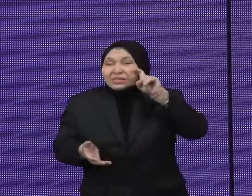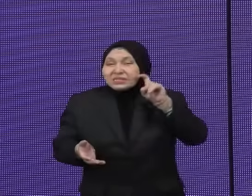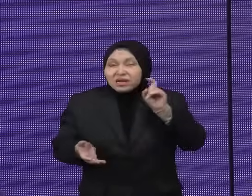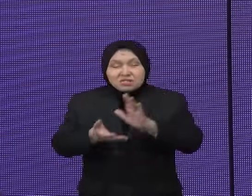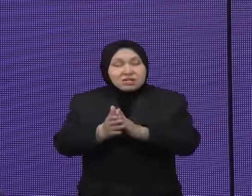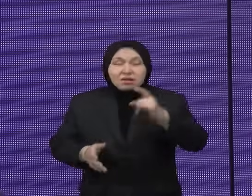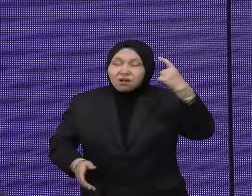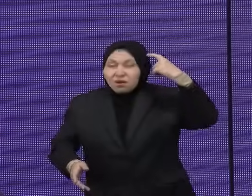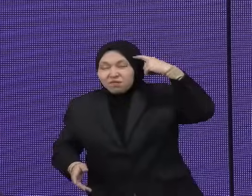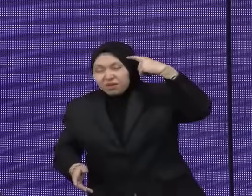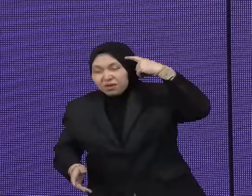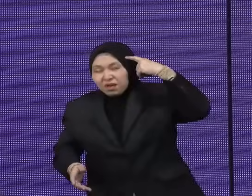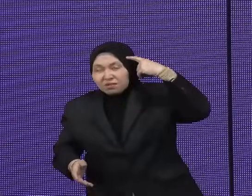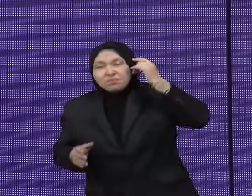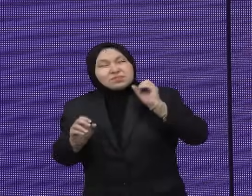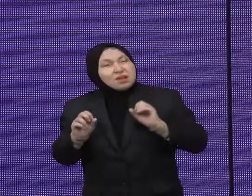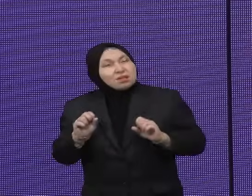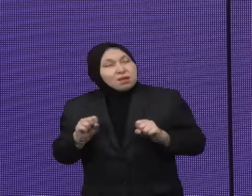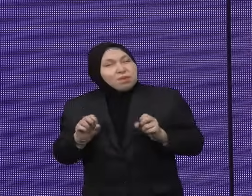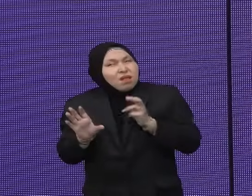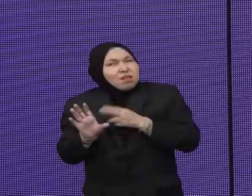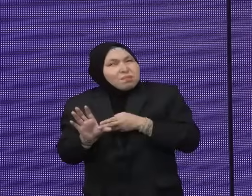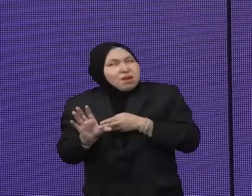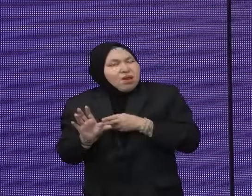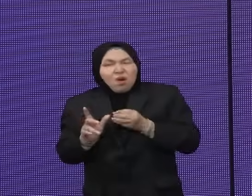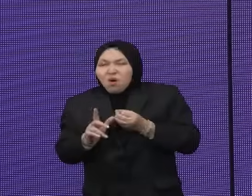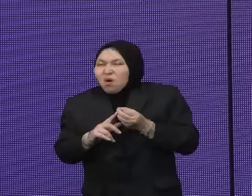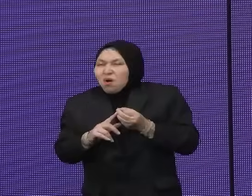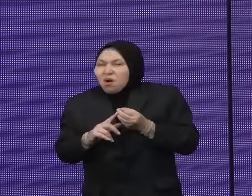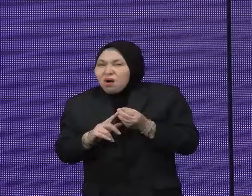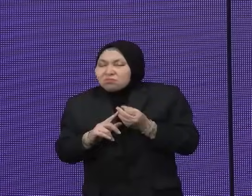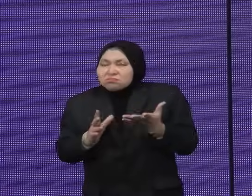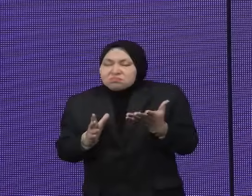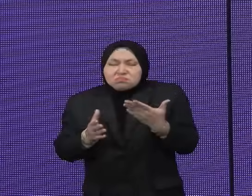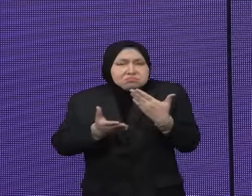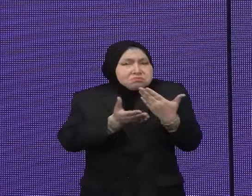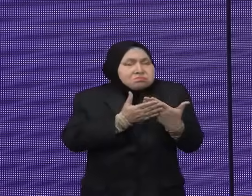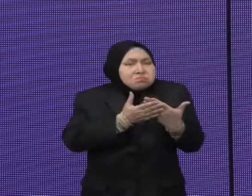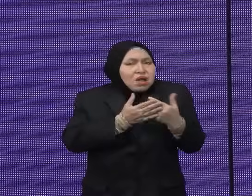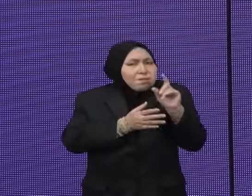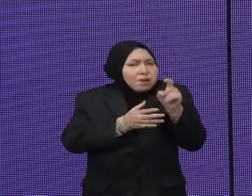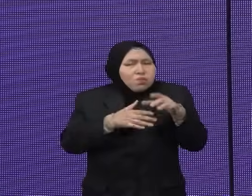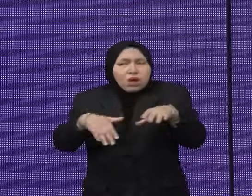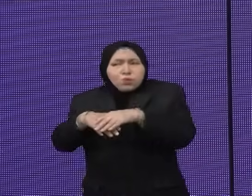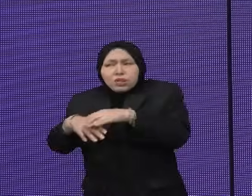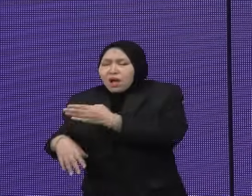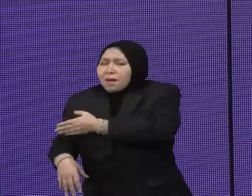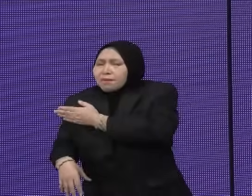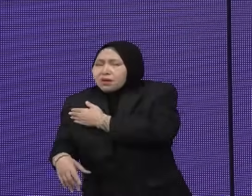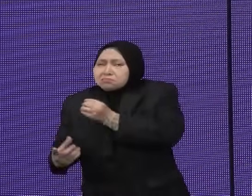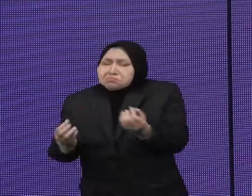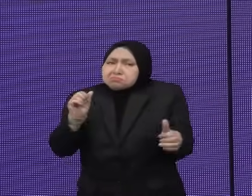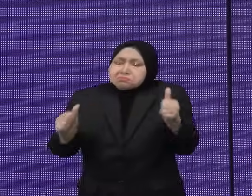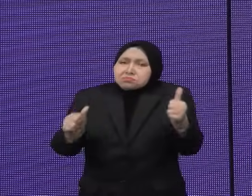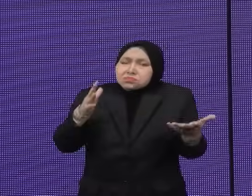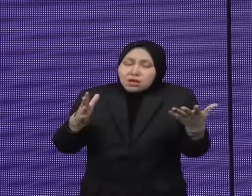akan berfikir, Ustaz, kan? Sama ada dia nak terlibat ataupun dia sampai perlu mengahwini kepada hamba. Tetapi kalau